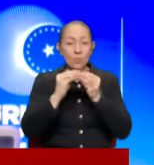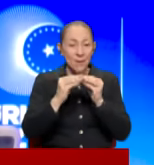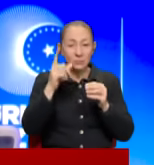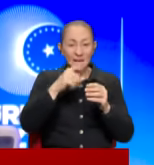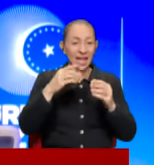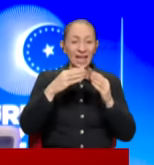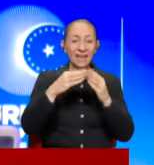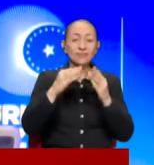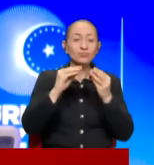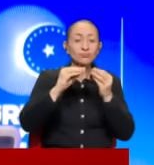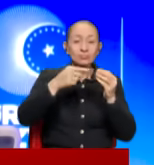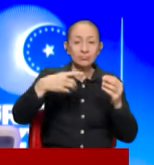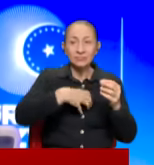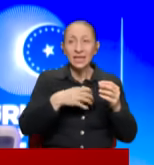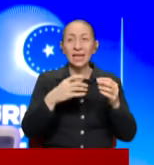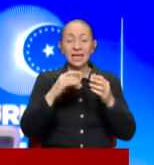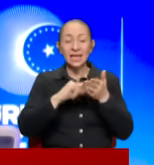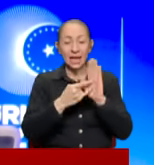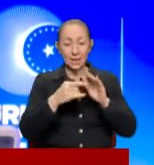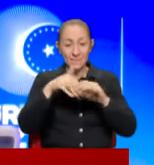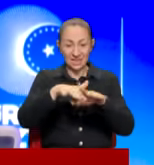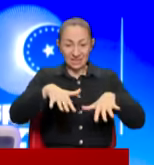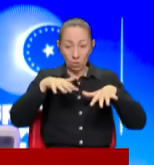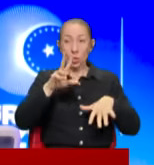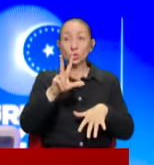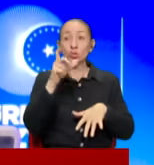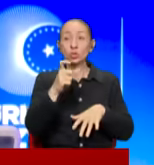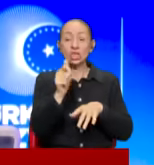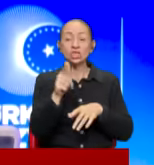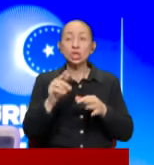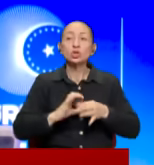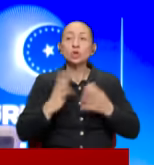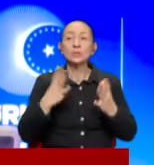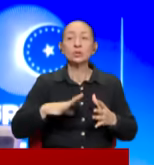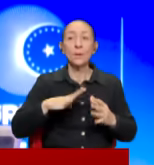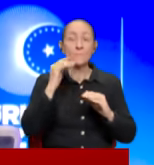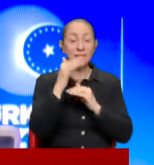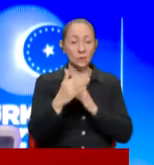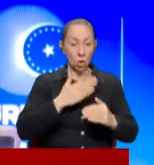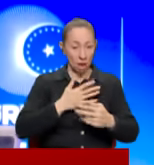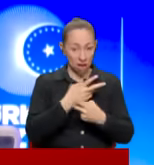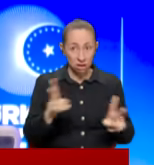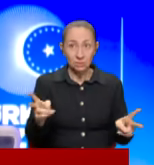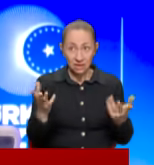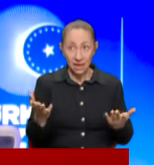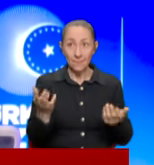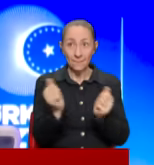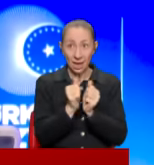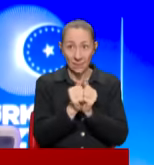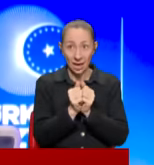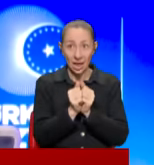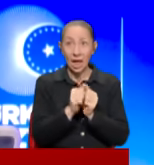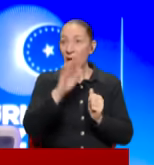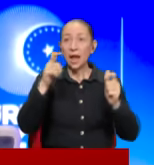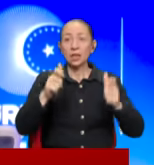mülkiyet sorunlarıyla alakalı iradeyi meclise getirin. 39 ilçede çözmek istiyoruz. Milletimizin önünü açalım ki el ele